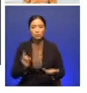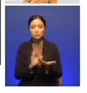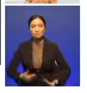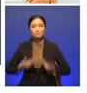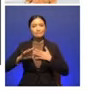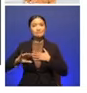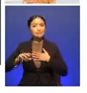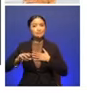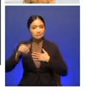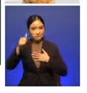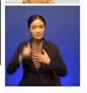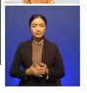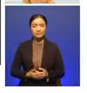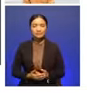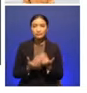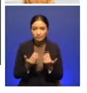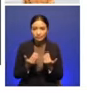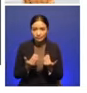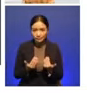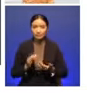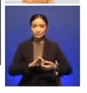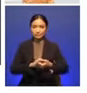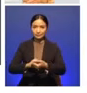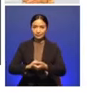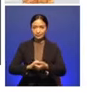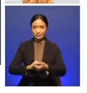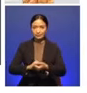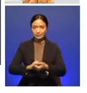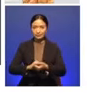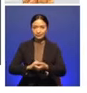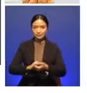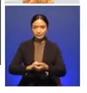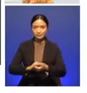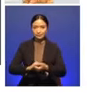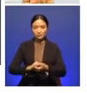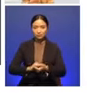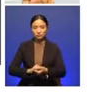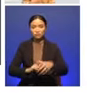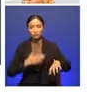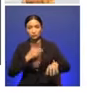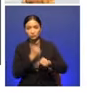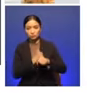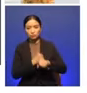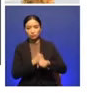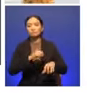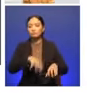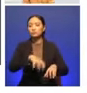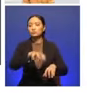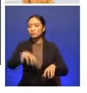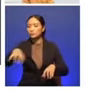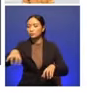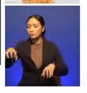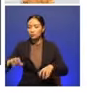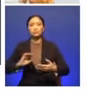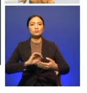ดีขึ้นขณะนี้เนี่ยโดยความร่วมมือนะครับไม่ใช่เฉพาะหน่วยงานที่ผมทำงานนะครับแต่เป็นความร่วมมือกับหลายแห่